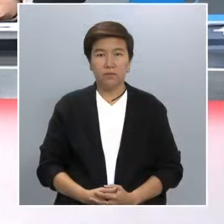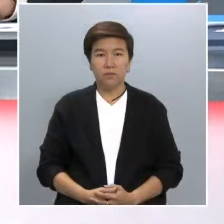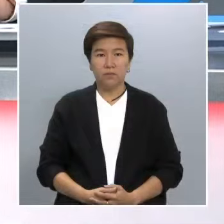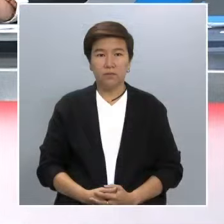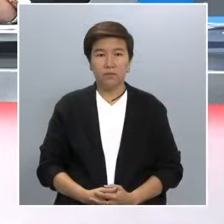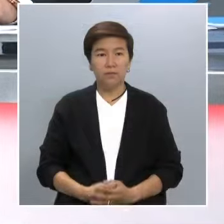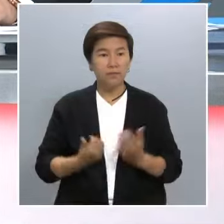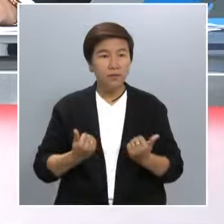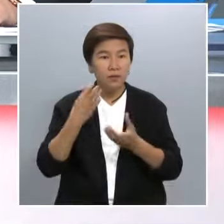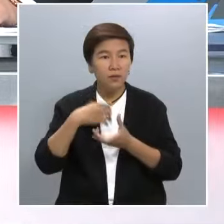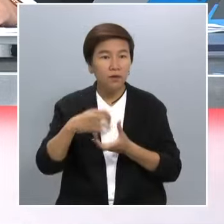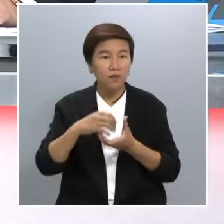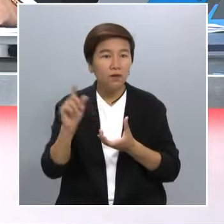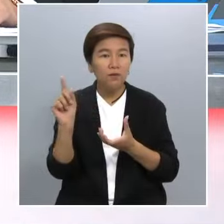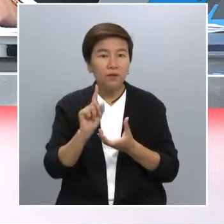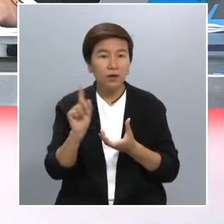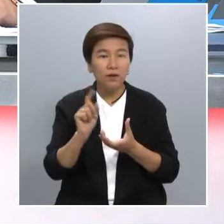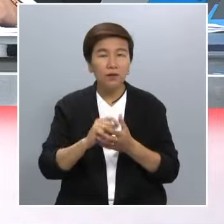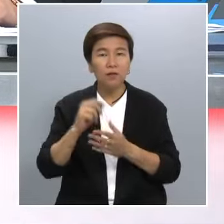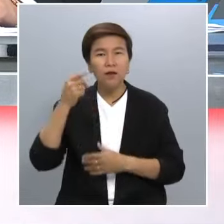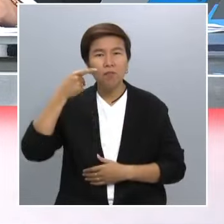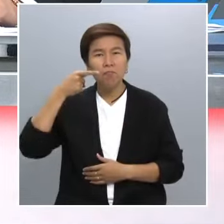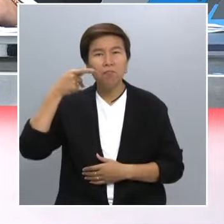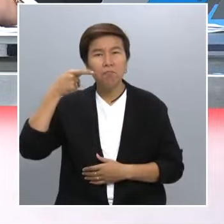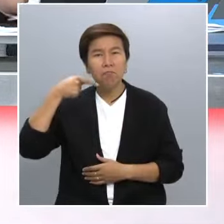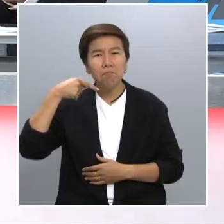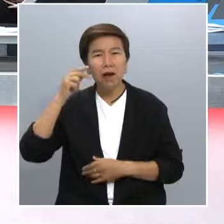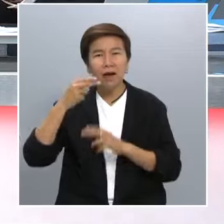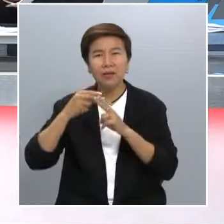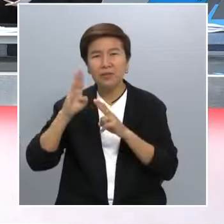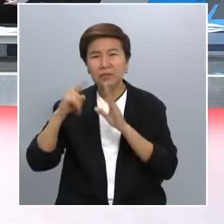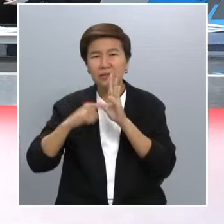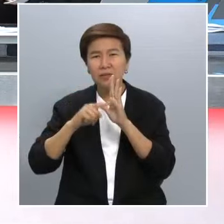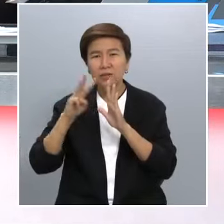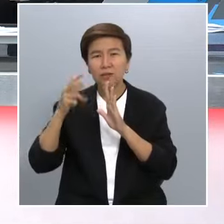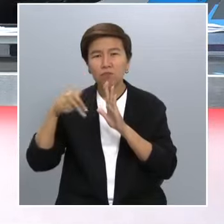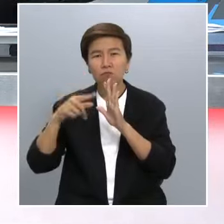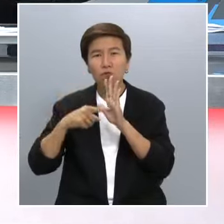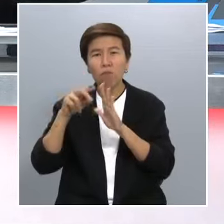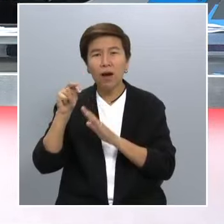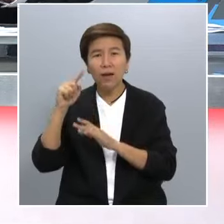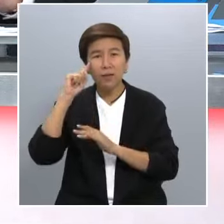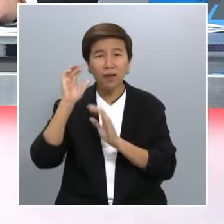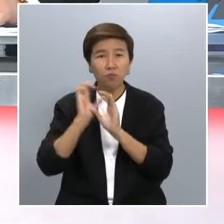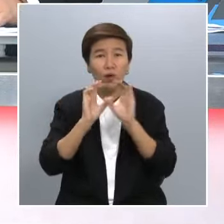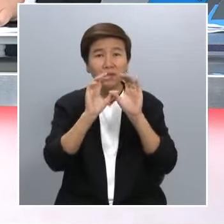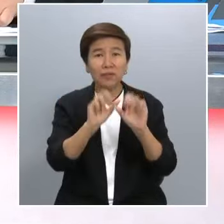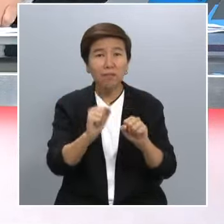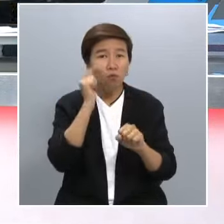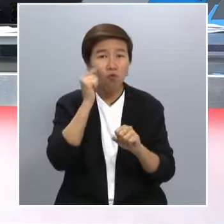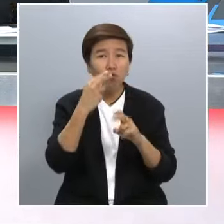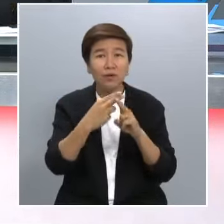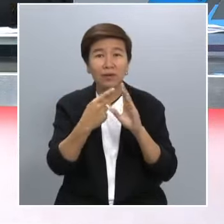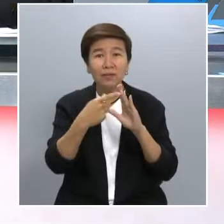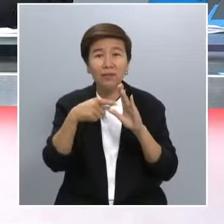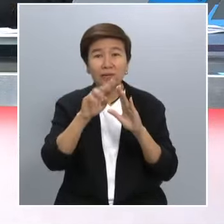ยังมีประเด็นต่อเนื่องนะคะจากคดีของป้าบัวผันที่สระแก้วอรัญญประเทศค่ะกรณีที่ตำรวจไปจับลุงเปี๊ยกมาแล้วก็มีการใ